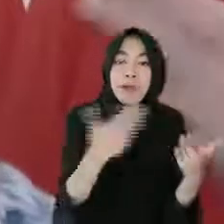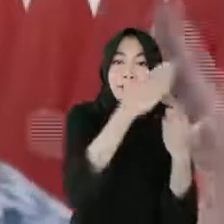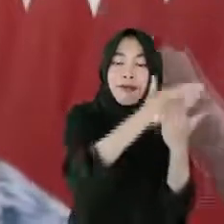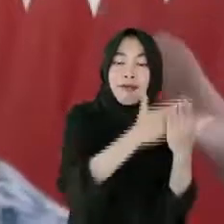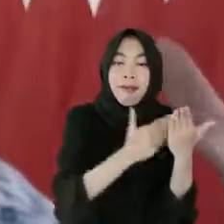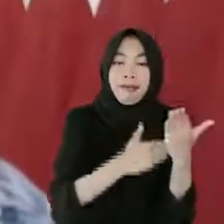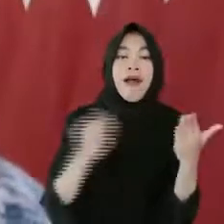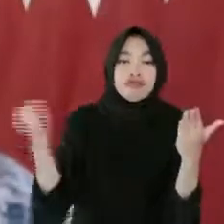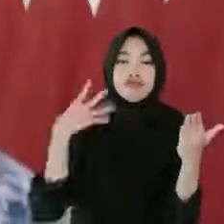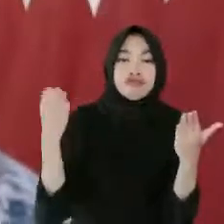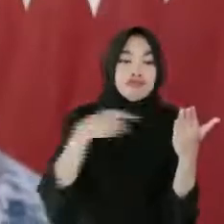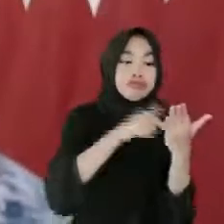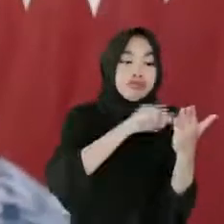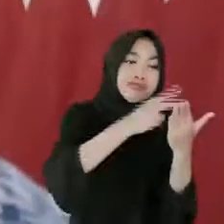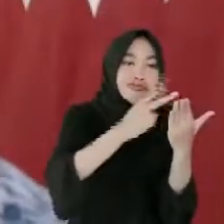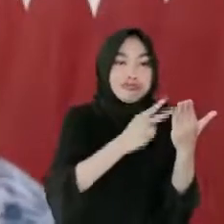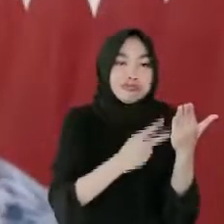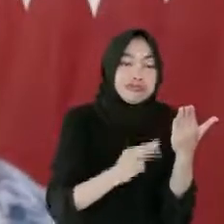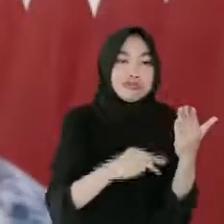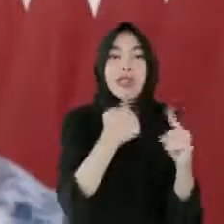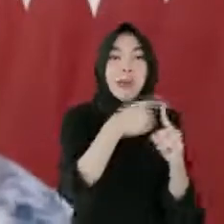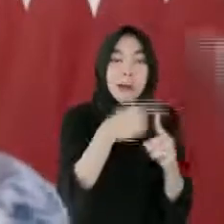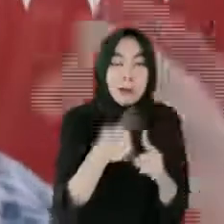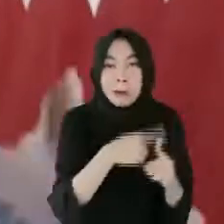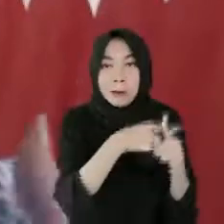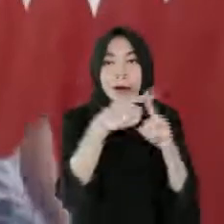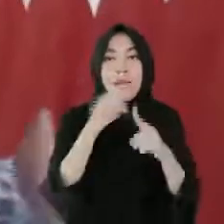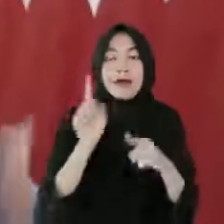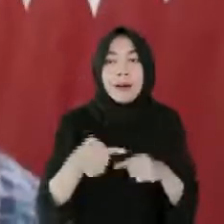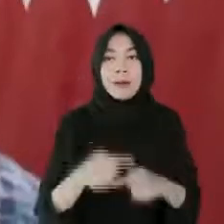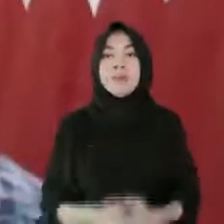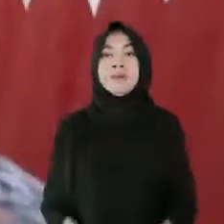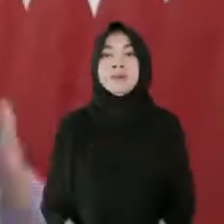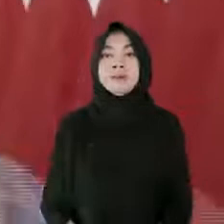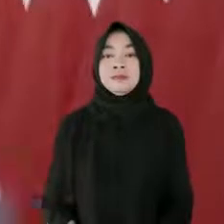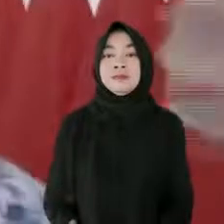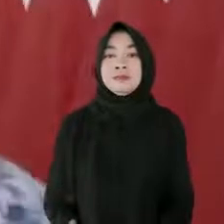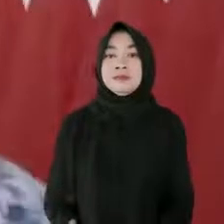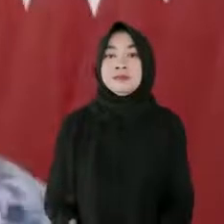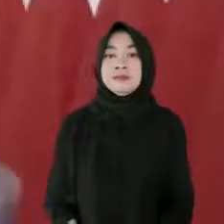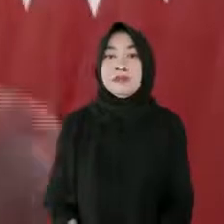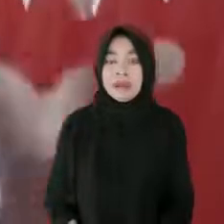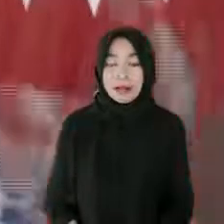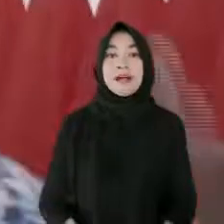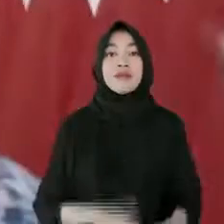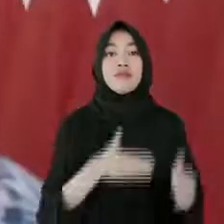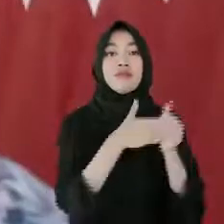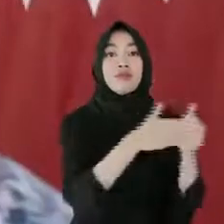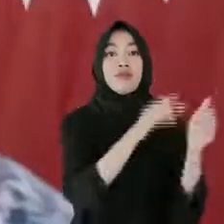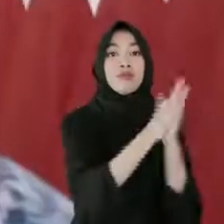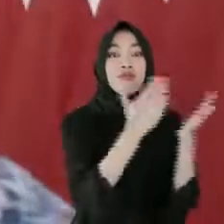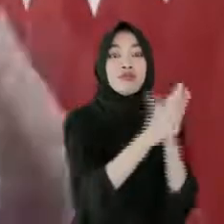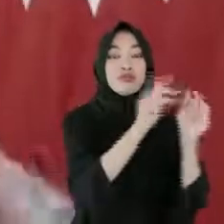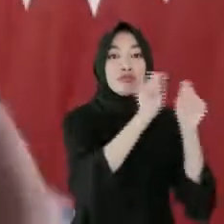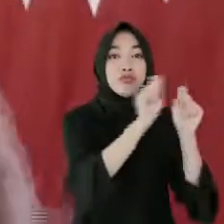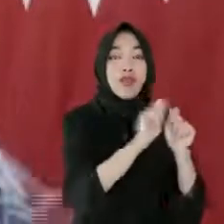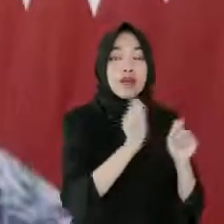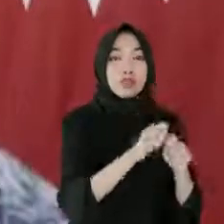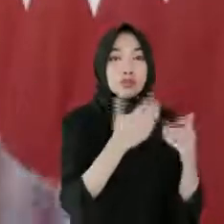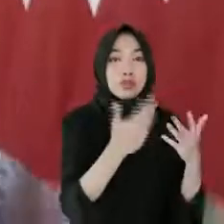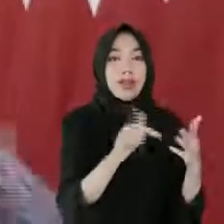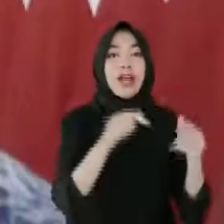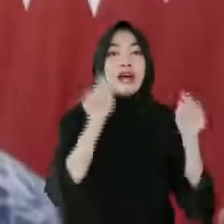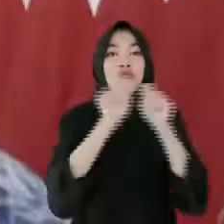kesehatan pelaksanaan Pon ini Jadi kemarin begitu selesai kami juga menyiapkan leaflet langsung dimana